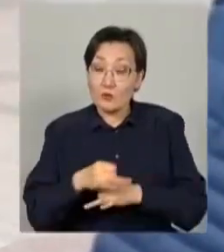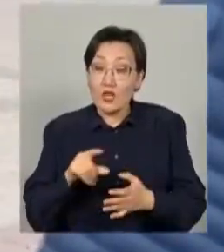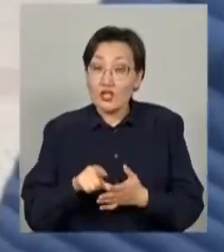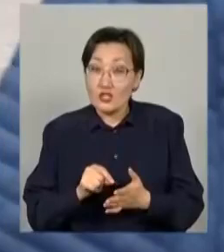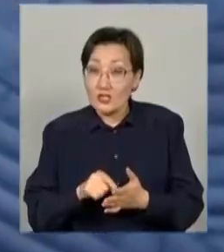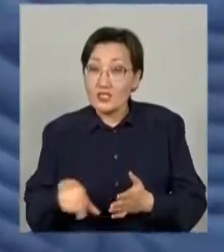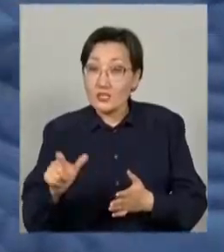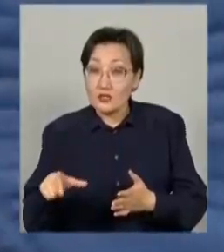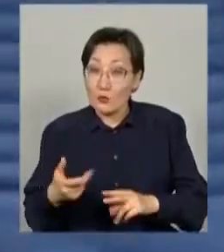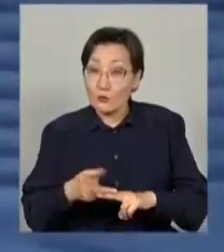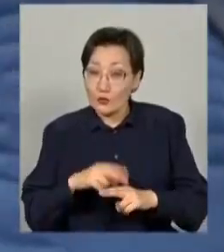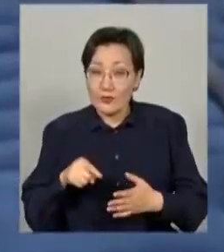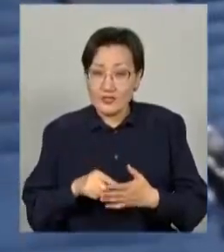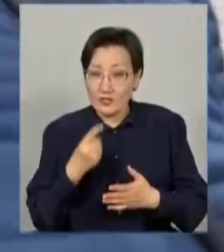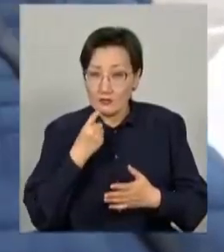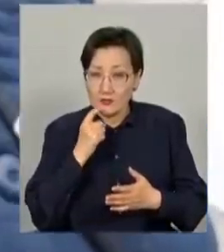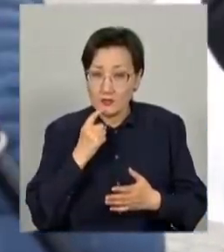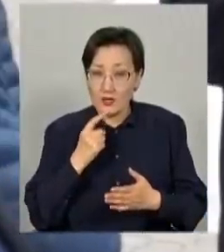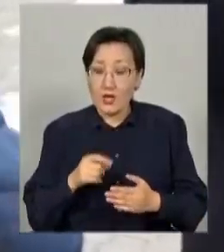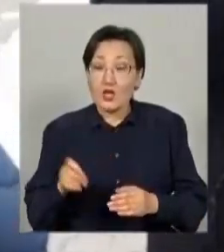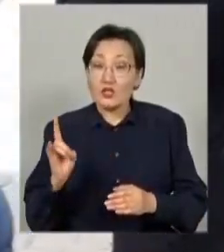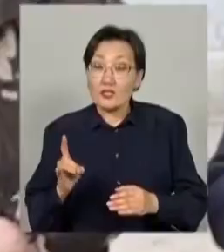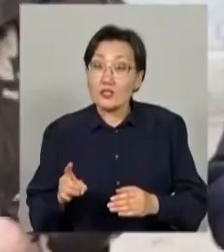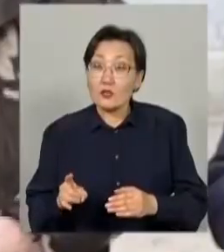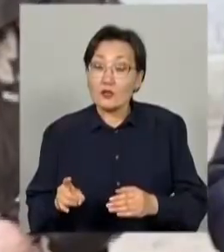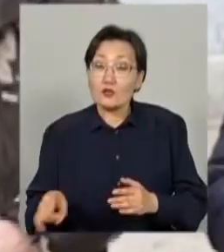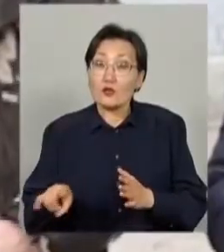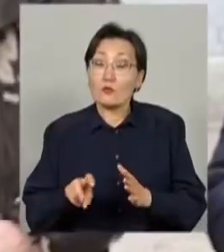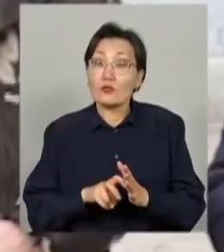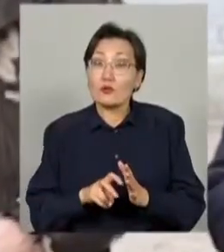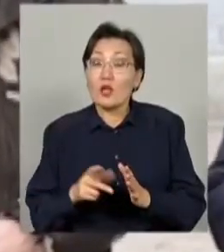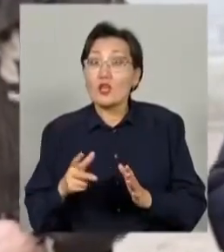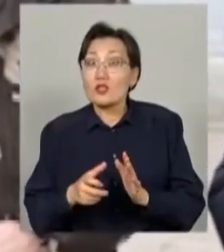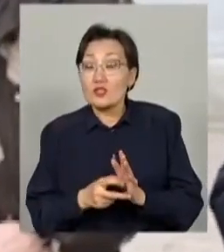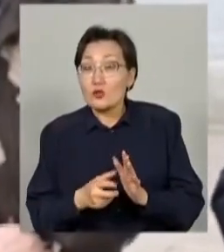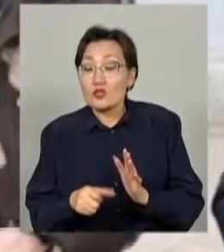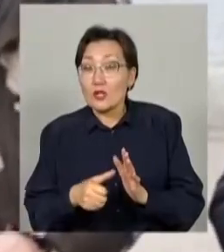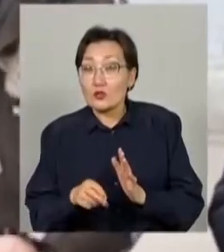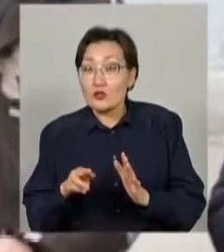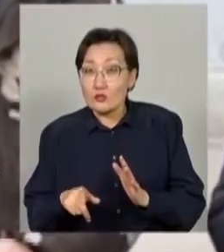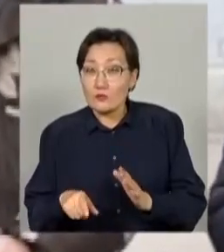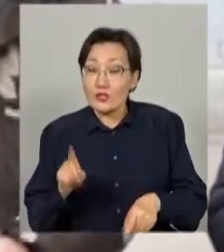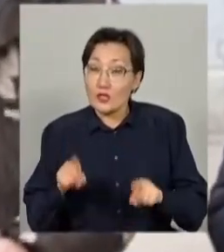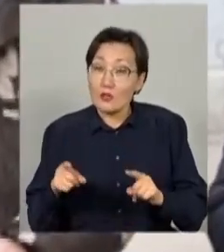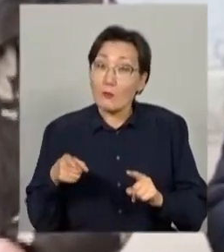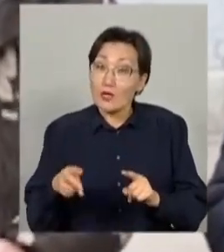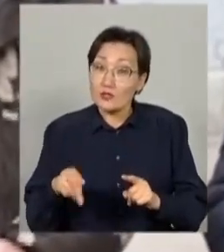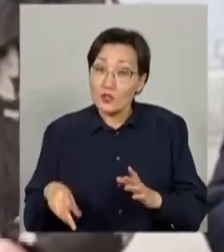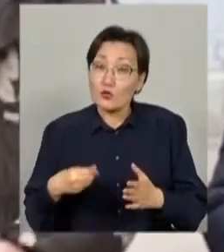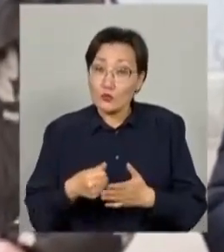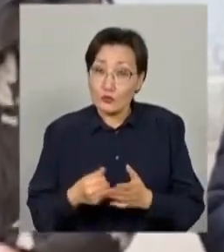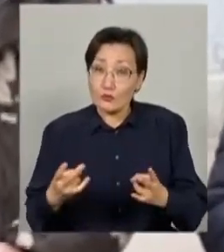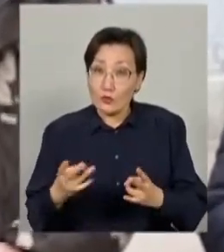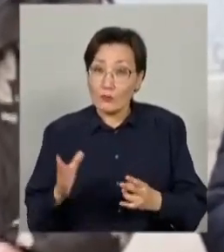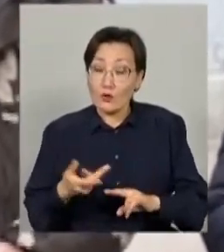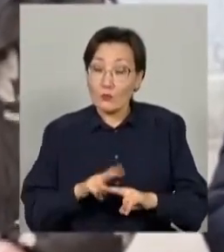да бұл мәселе қиындау. Таксимен жүру, таксидің өзі 800 теңгеден 600-800, кейбір кезде 1 000 теңгеден алады. Сондықтан бұл